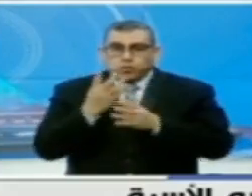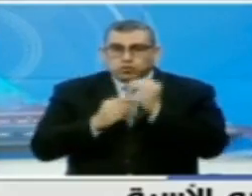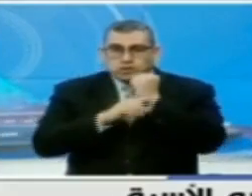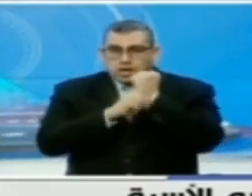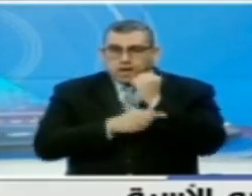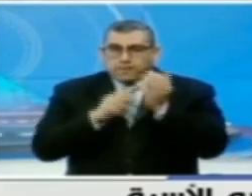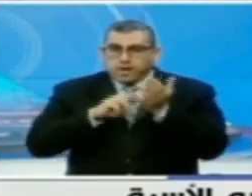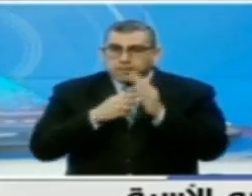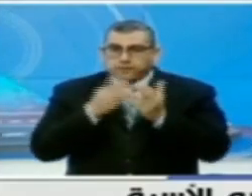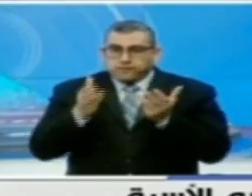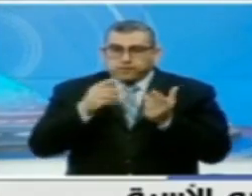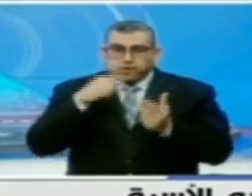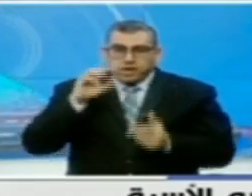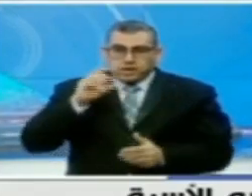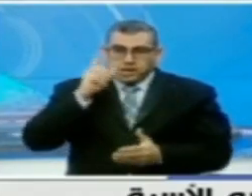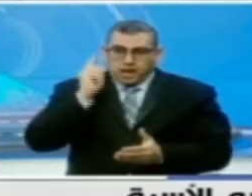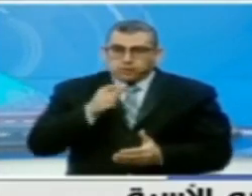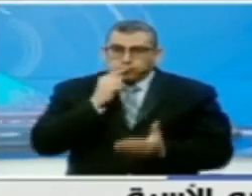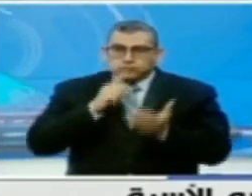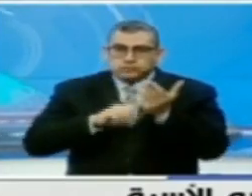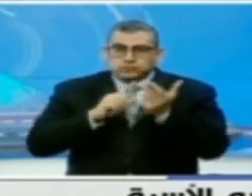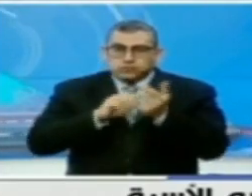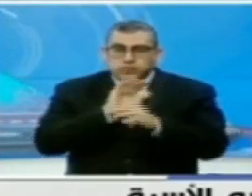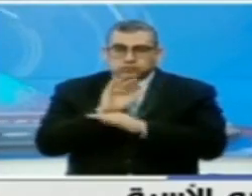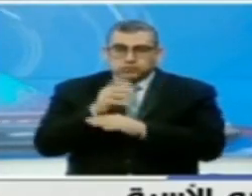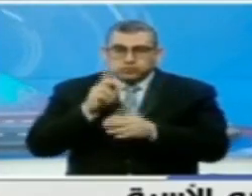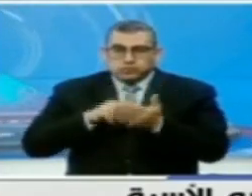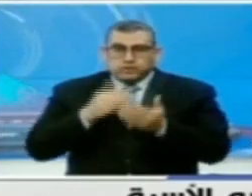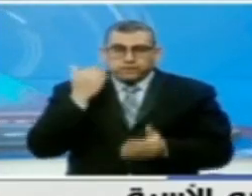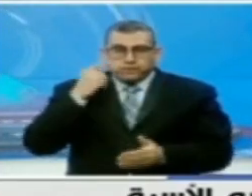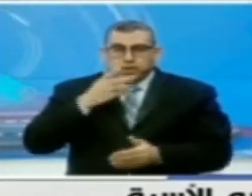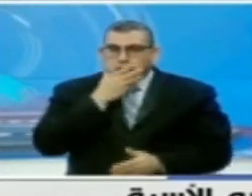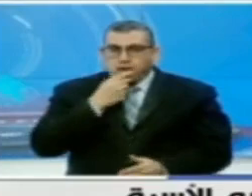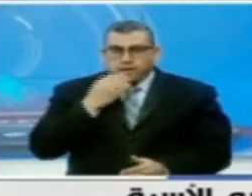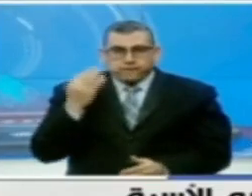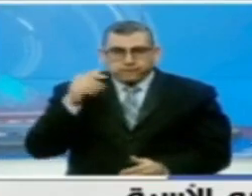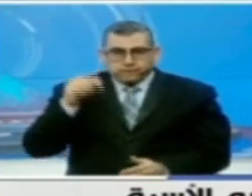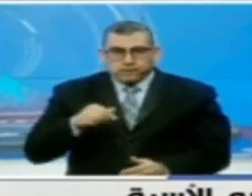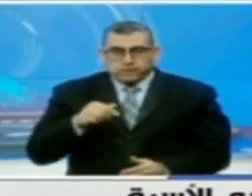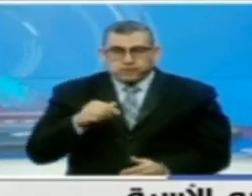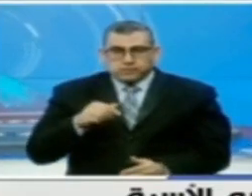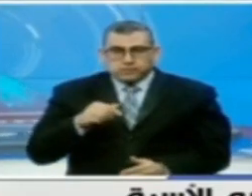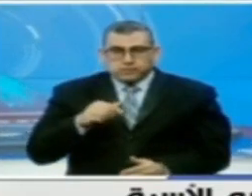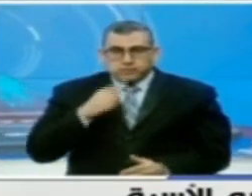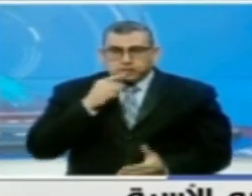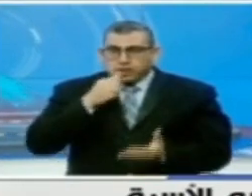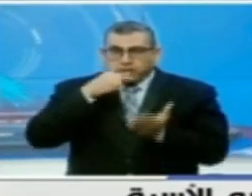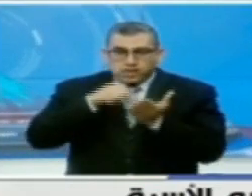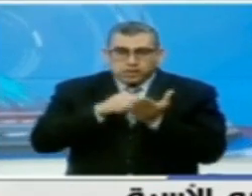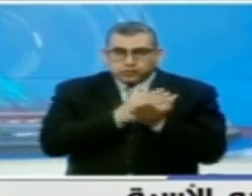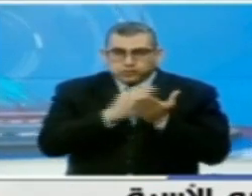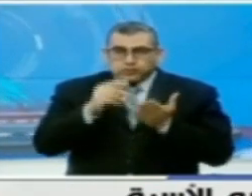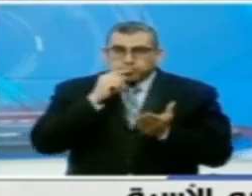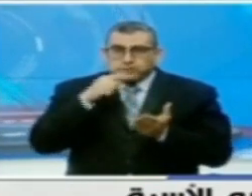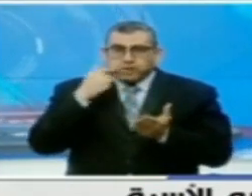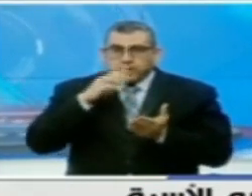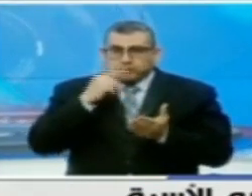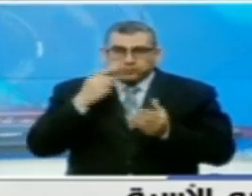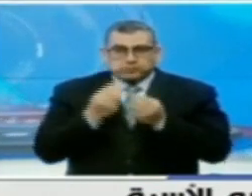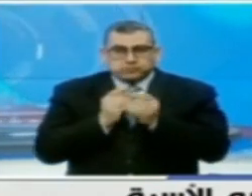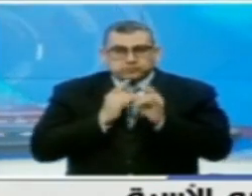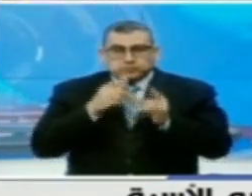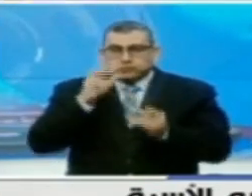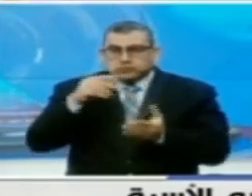من مبادرات سيد الرئيس. وعاملين حاجة حلوة تاني، عاملين حضرتك محو الأمية تزامنا مع القافلة، بنعمل